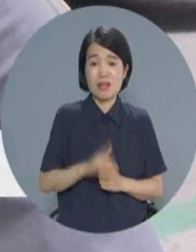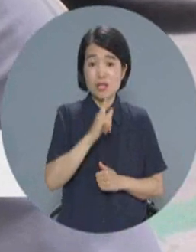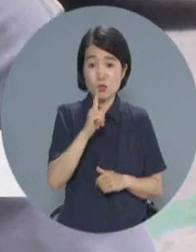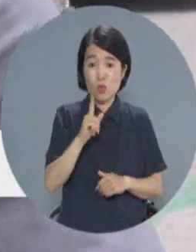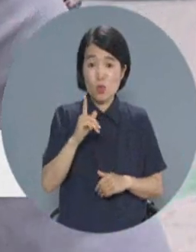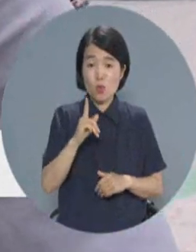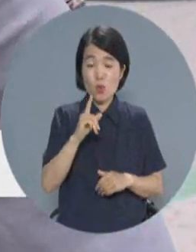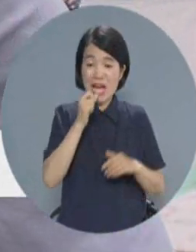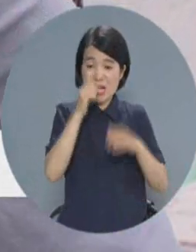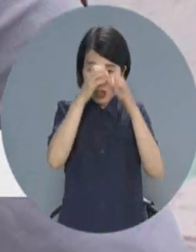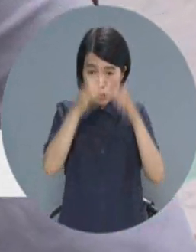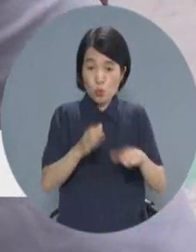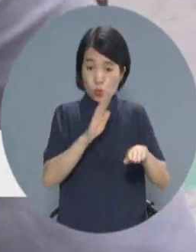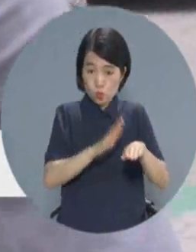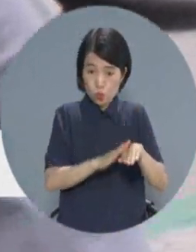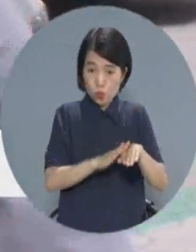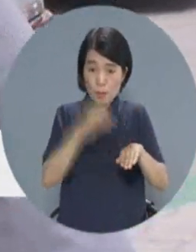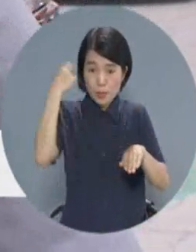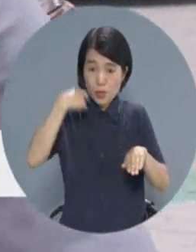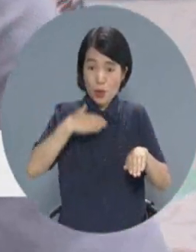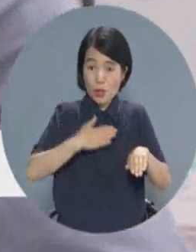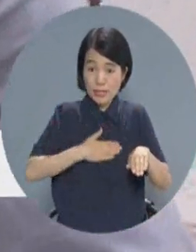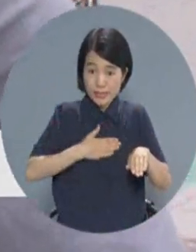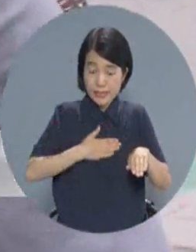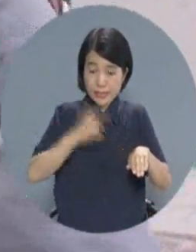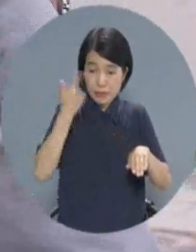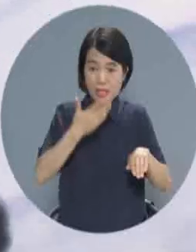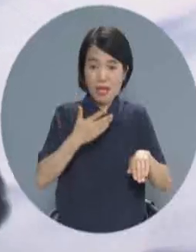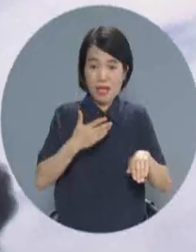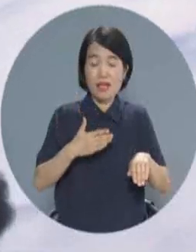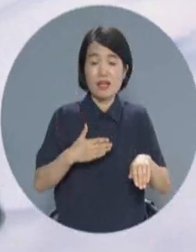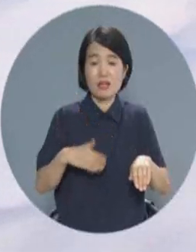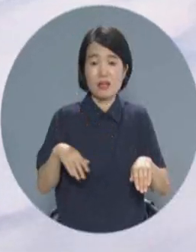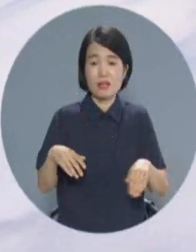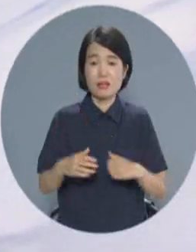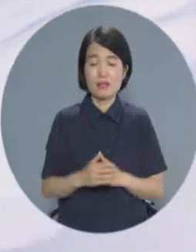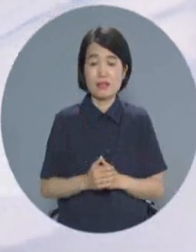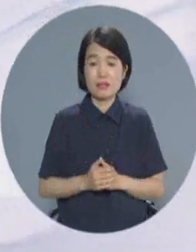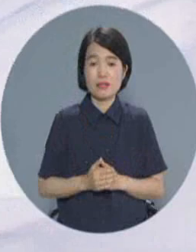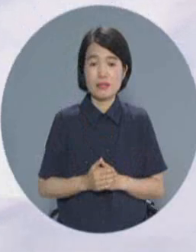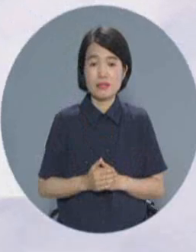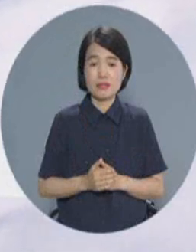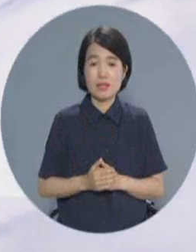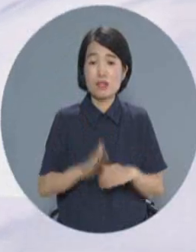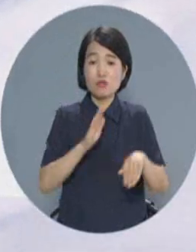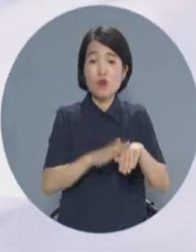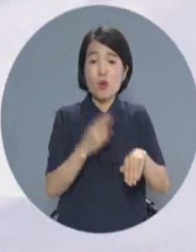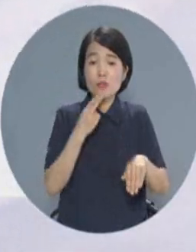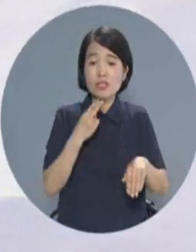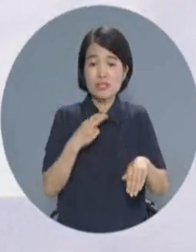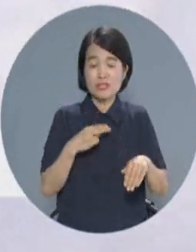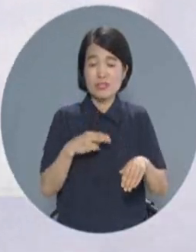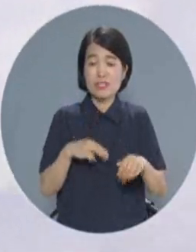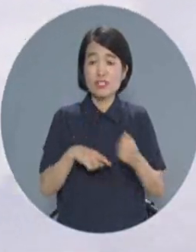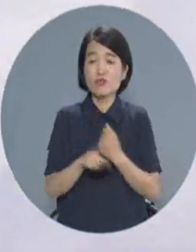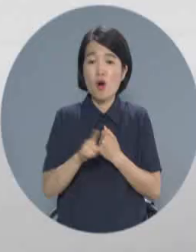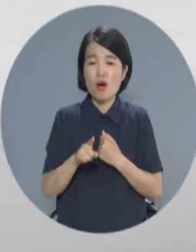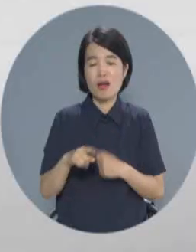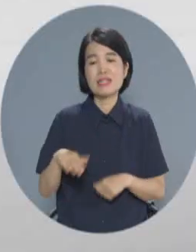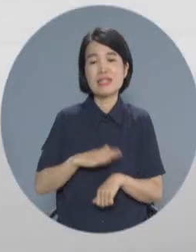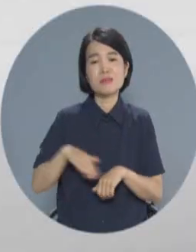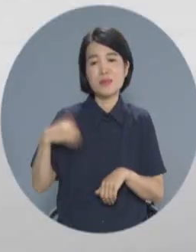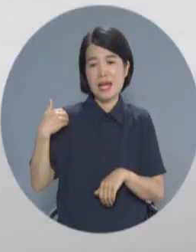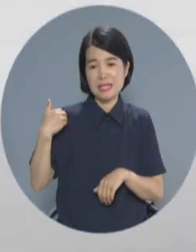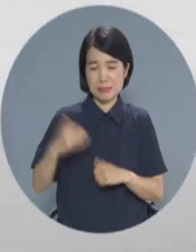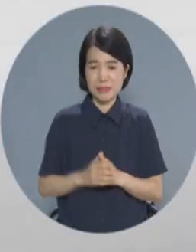설치하실 뭐 피로는 약간 있는 건 못 느끼셨어요 혹시? 안 하시는 이유가 혹시 있어요? 잘